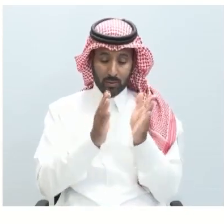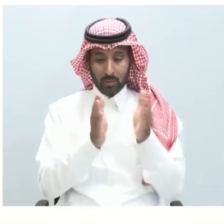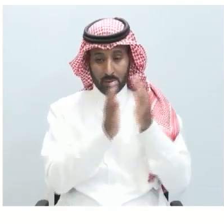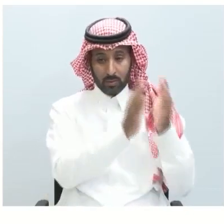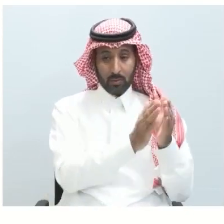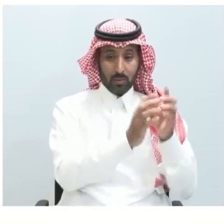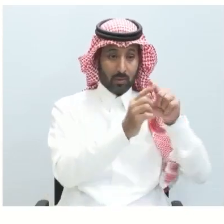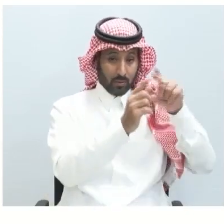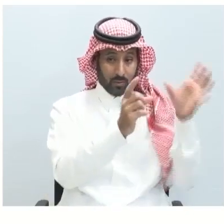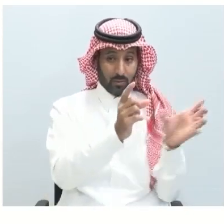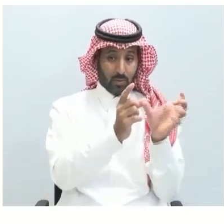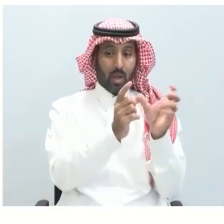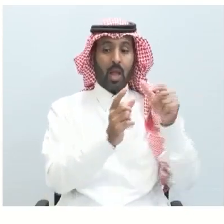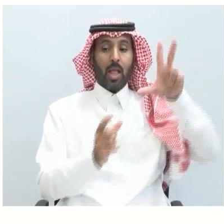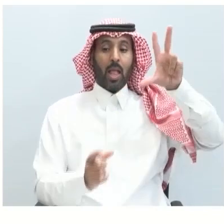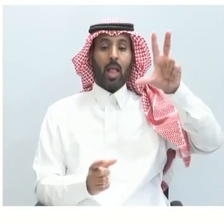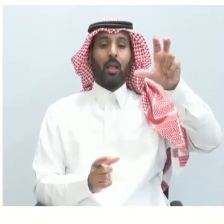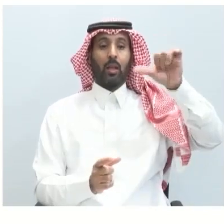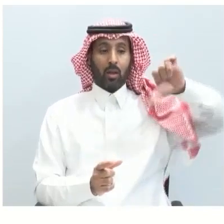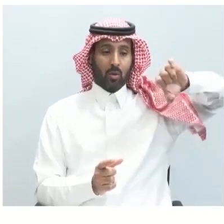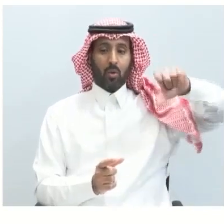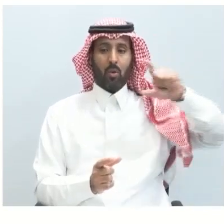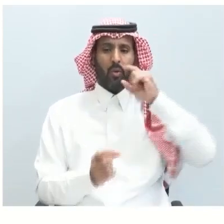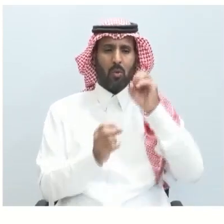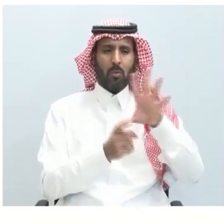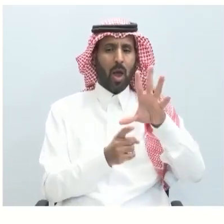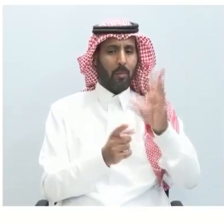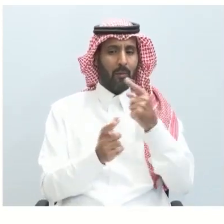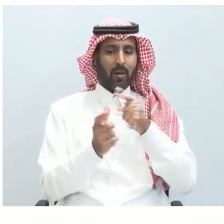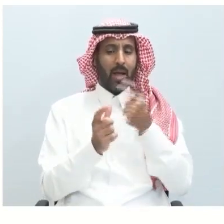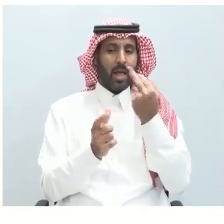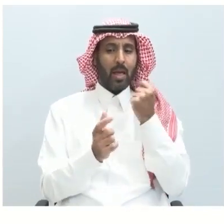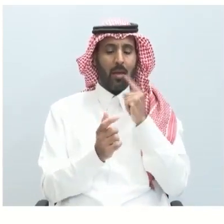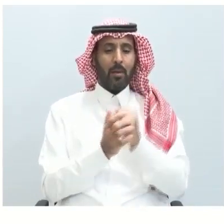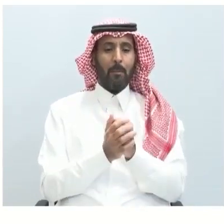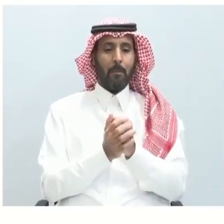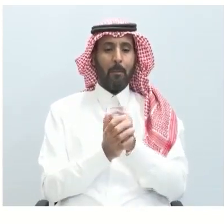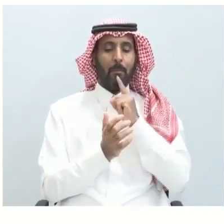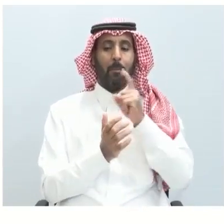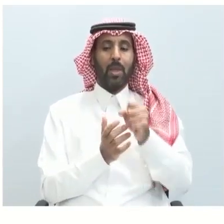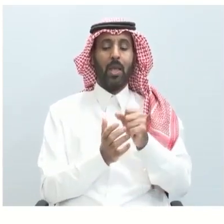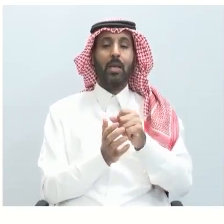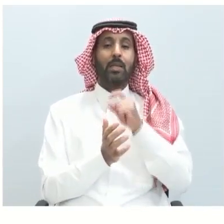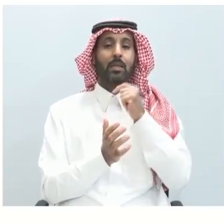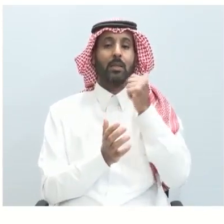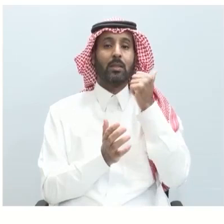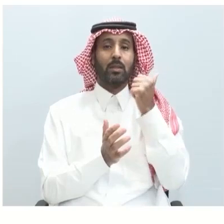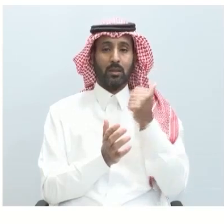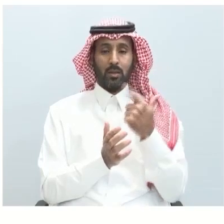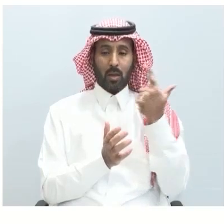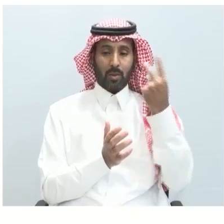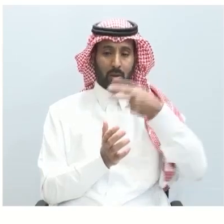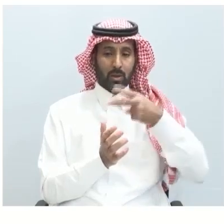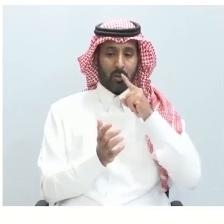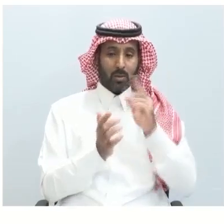على جزيئات اليود من النظير غير المشع رقمه يود 127